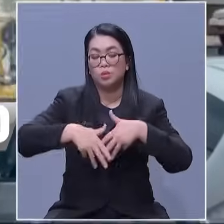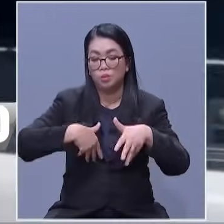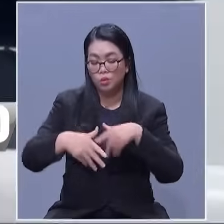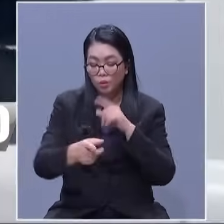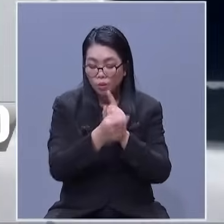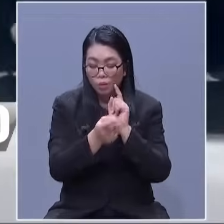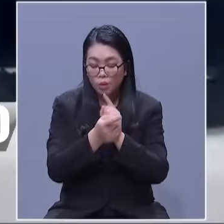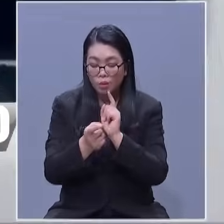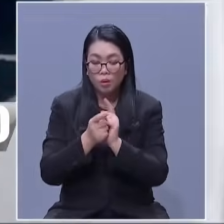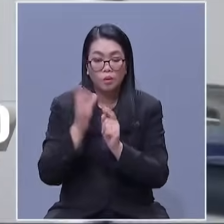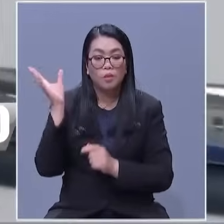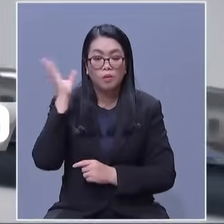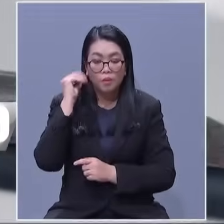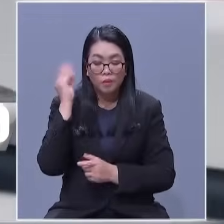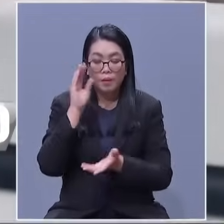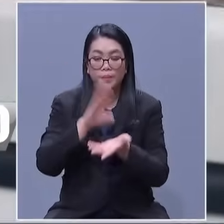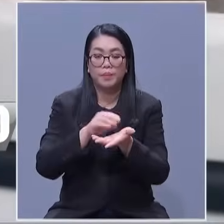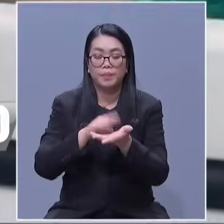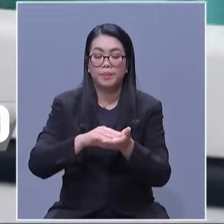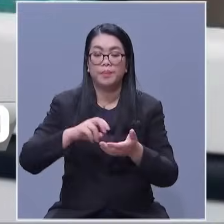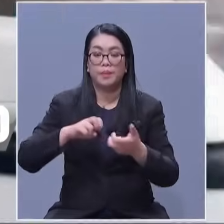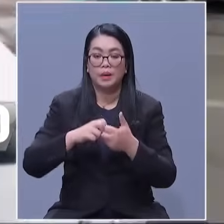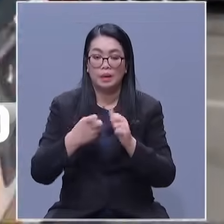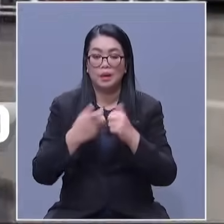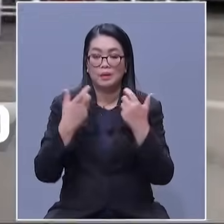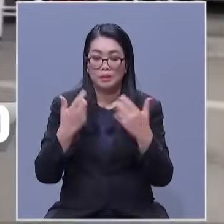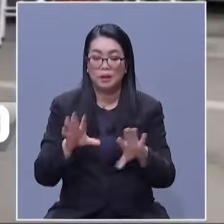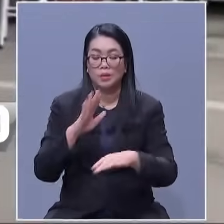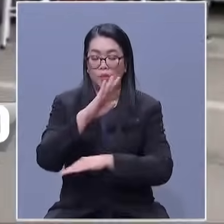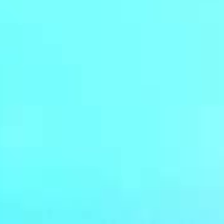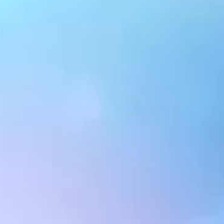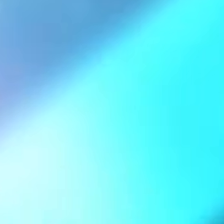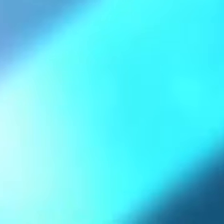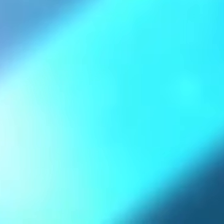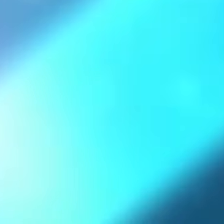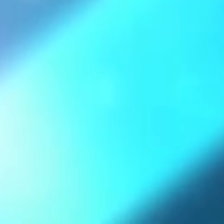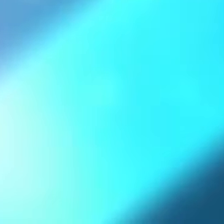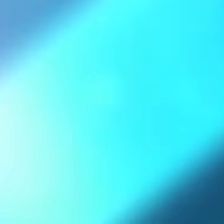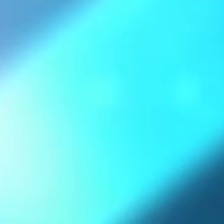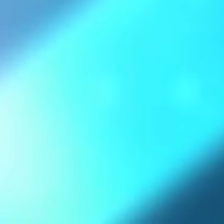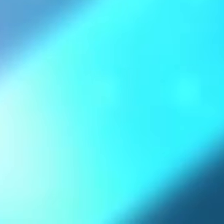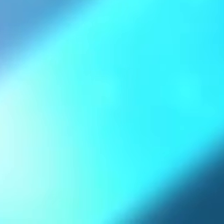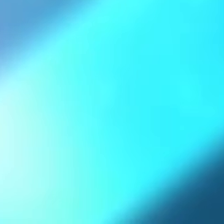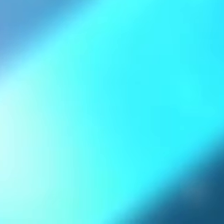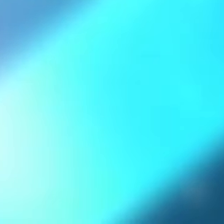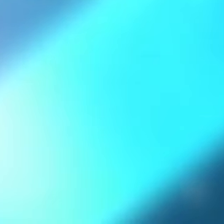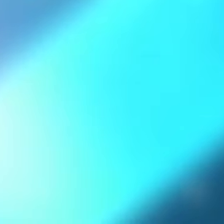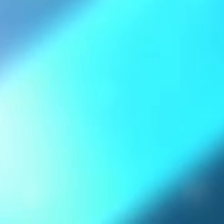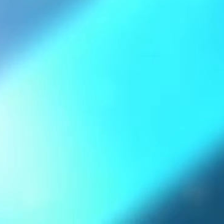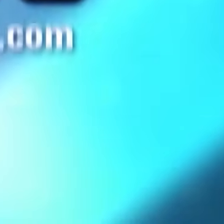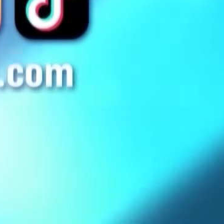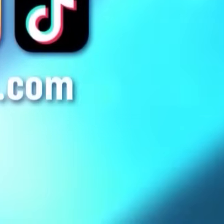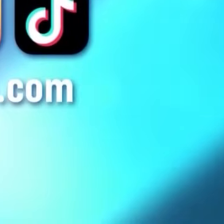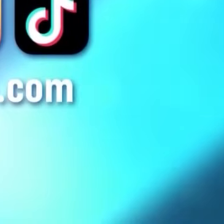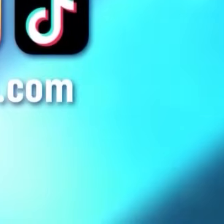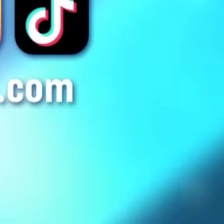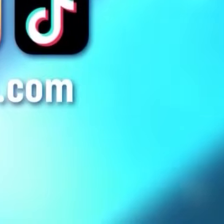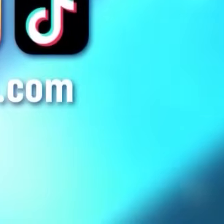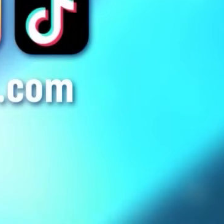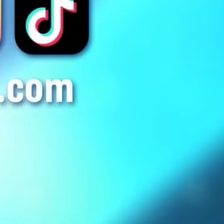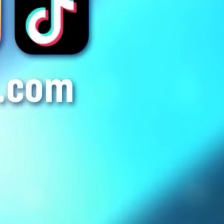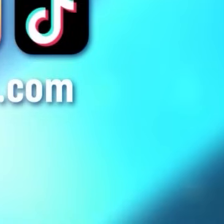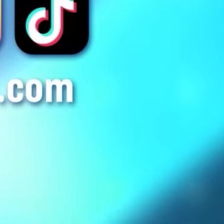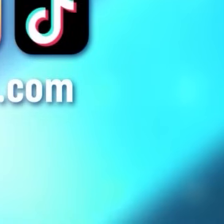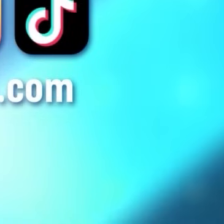ท่านนายกและคณะจะเดินทางไปที่จังหวัดเชียงใหม่ต่อไปนะครับ ติดตาม PPTV HD 36ได้ทุกช่องทางและอย่าลืม